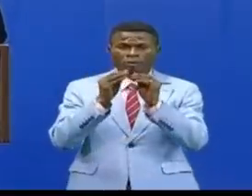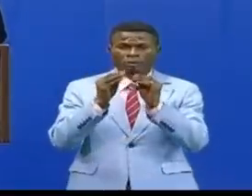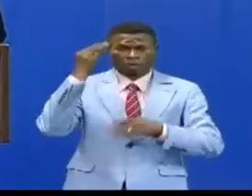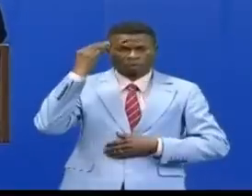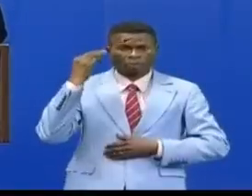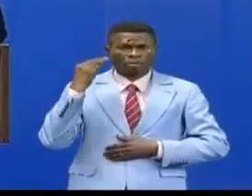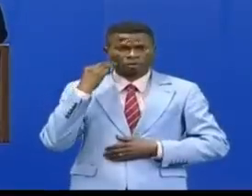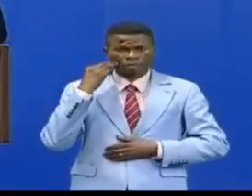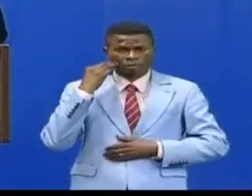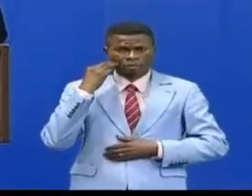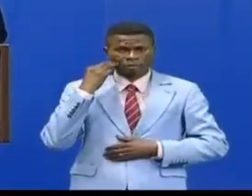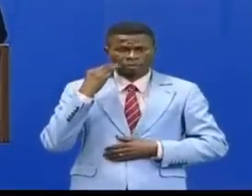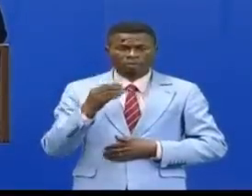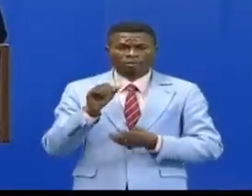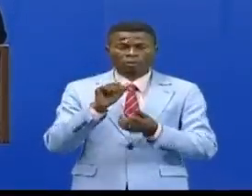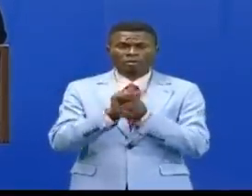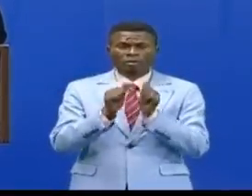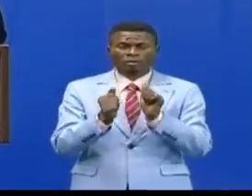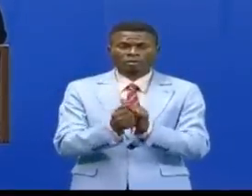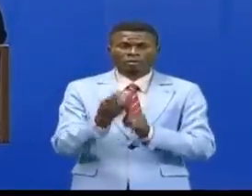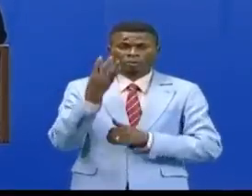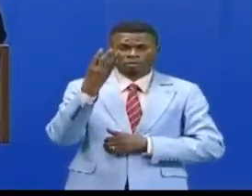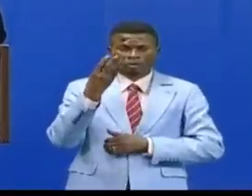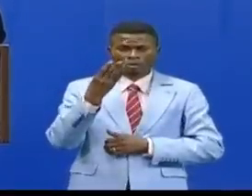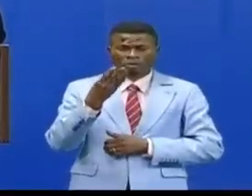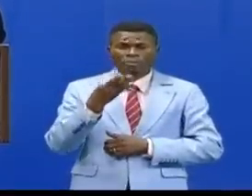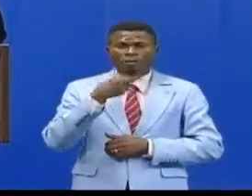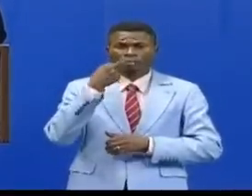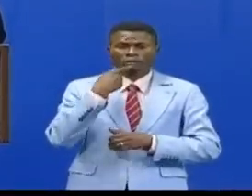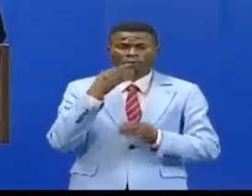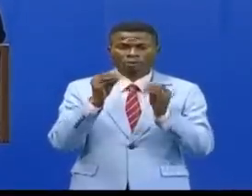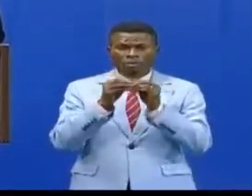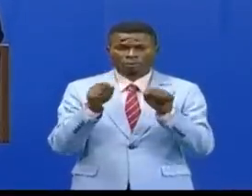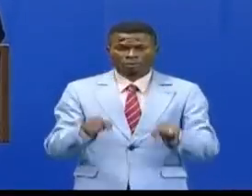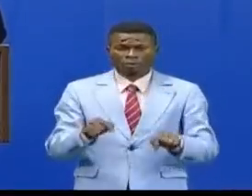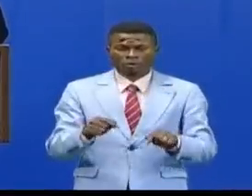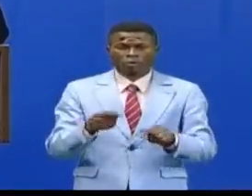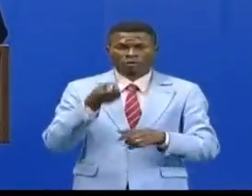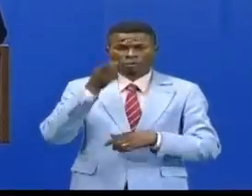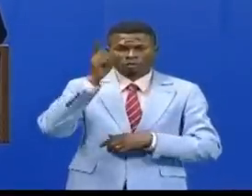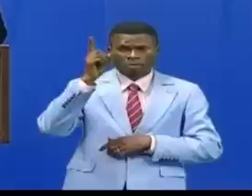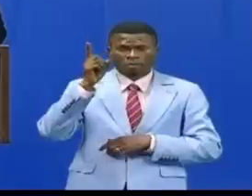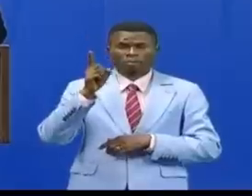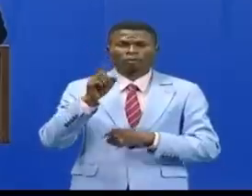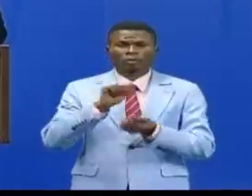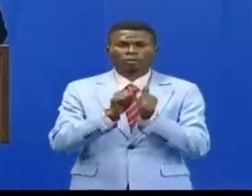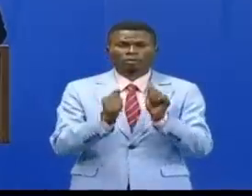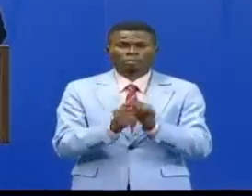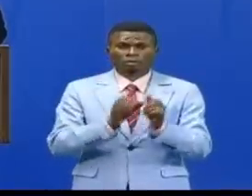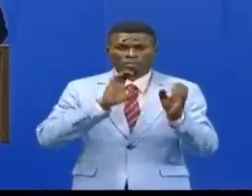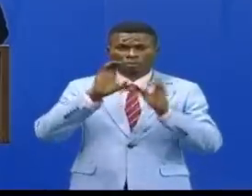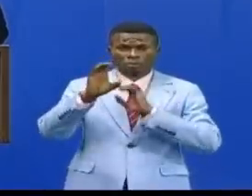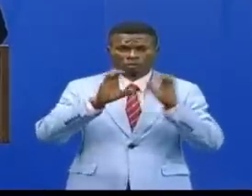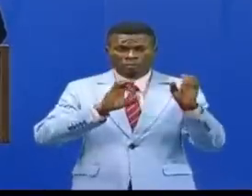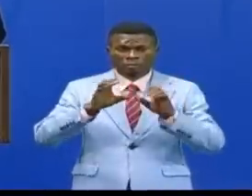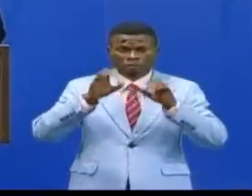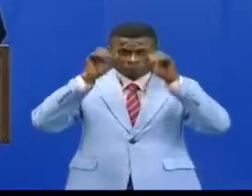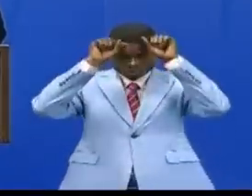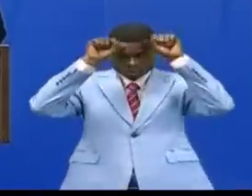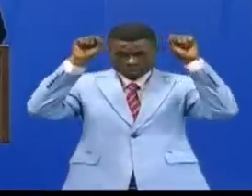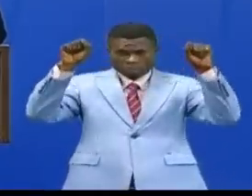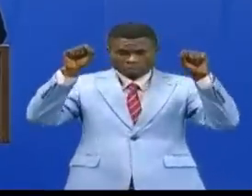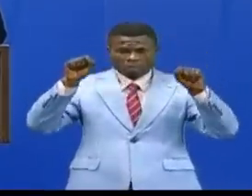ministres. Quatre points étaient inscrits à l'ordre du jour, à savoir 1. Communication du président